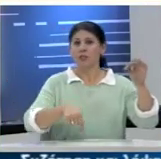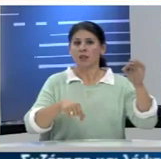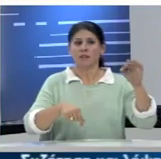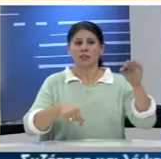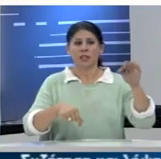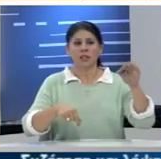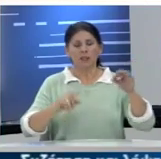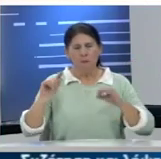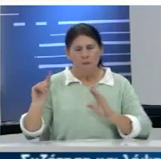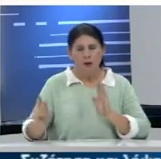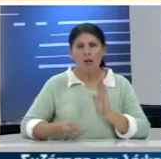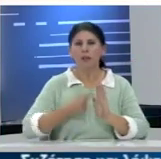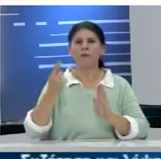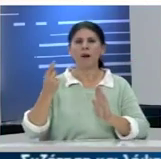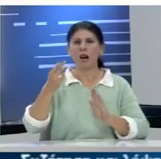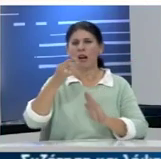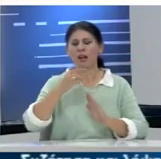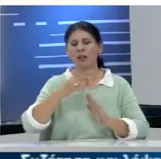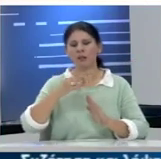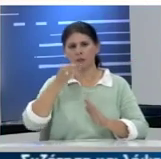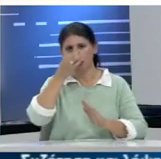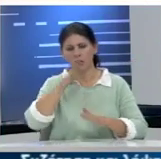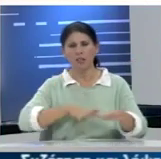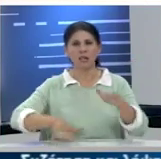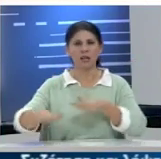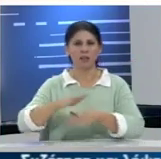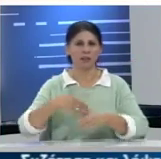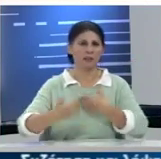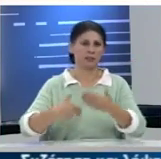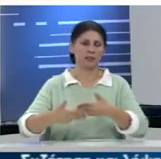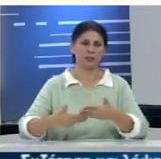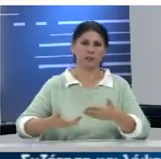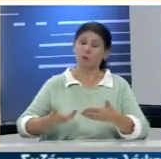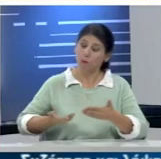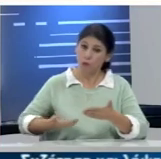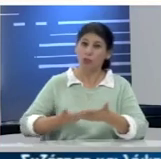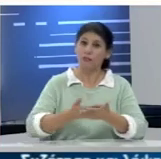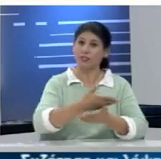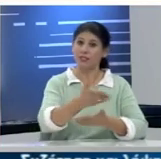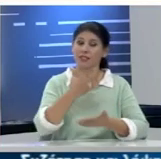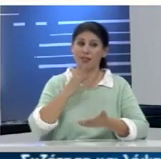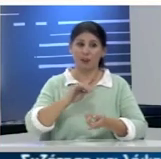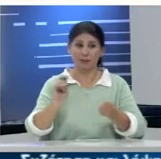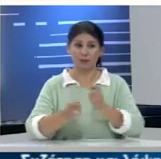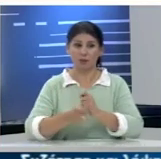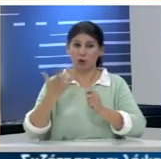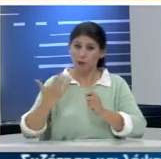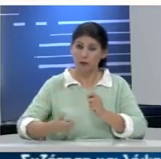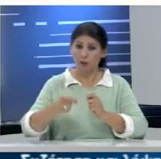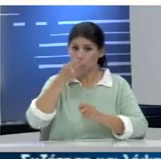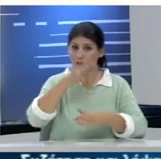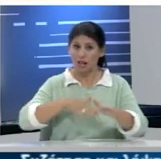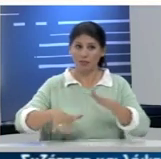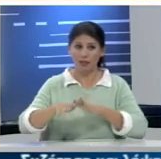τις πρωτοφανείς, σκανδαλώδεις διαδικασίες στις οποίες καταφεύγετε εσείς, δηλαδή να μετατρέψετε το υπαρκτό